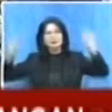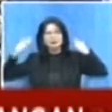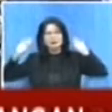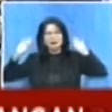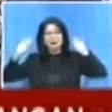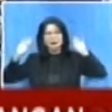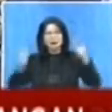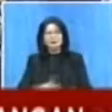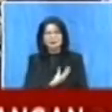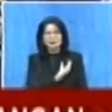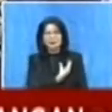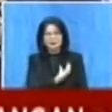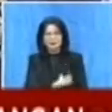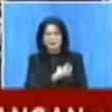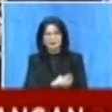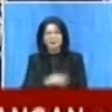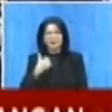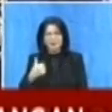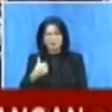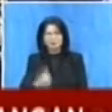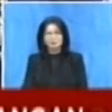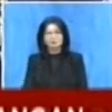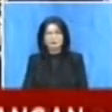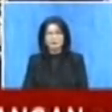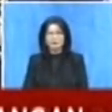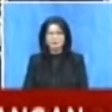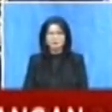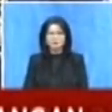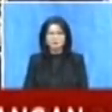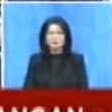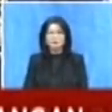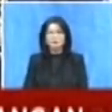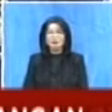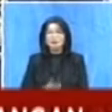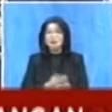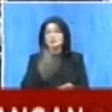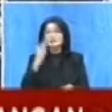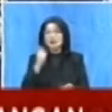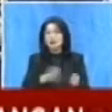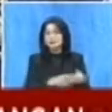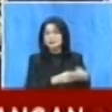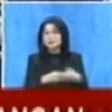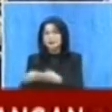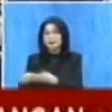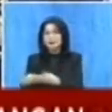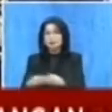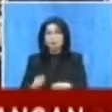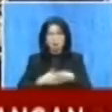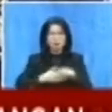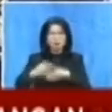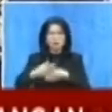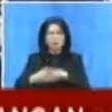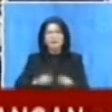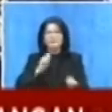dan menjaga jati diri budaya bangsa. Kebijakan diarahkan untuk melanjutkan reformasi